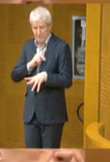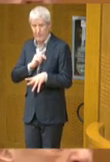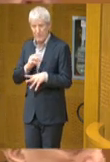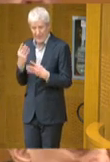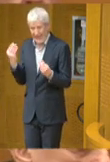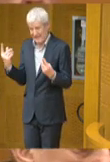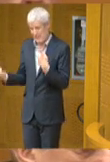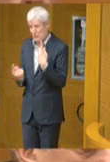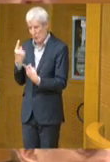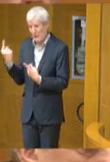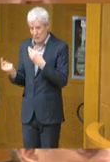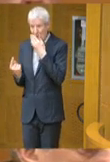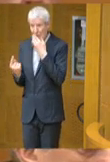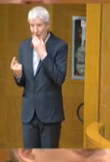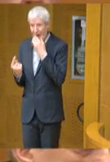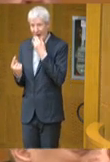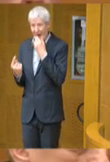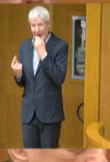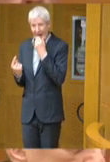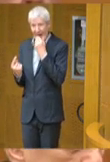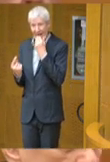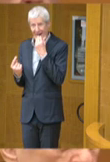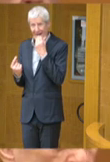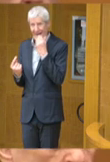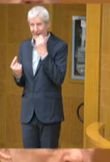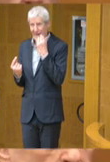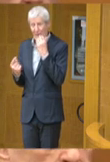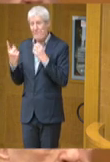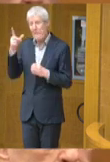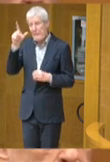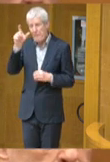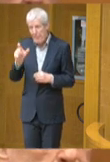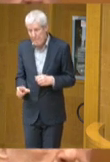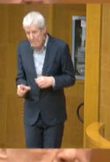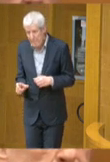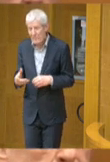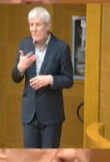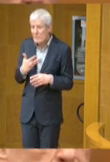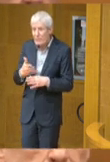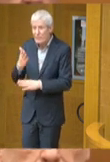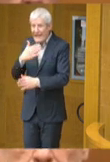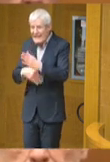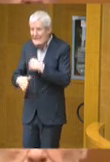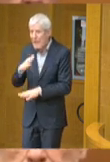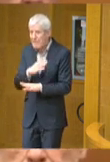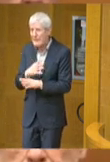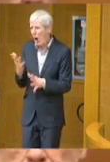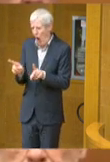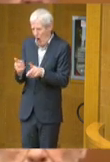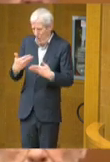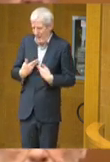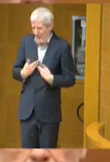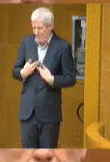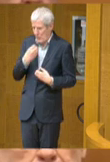situazioni, il fatto che una persona con disabilità, che sia come la mia, da un